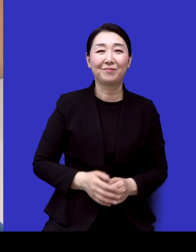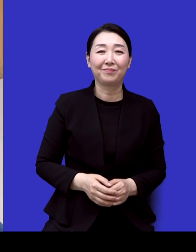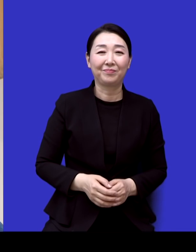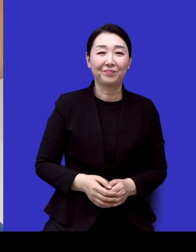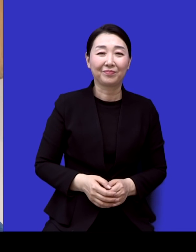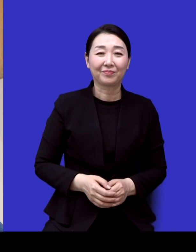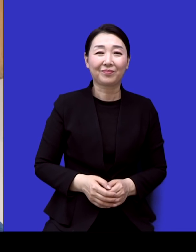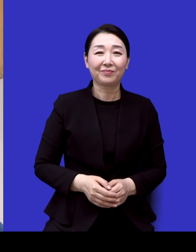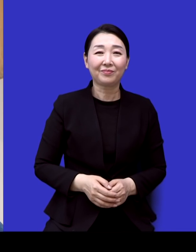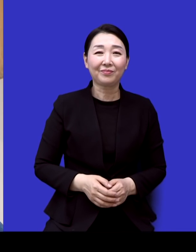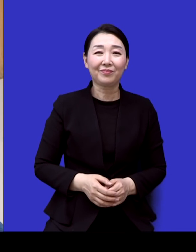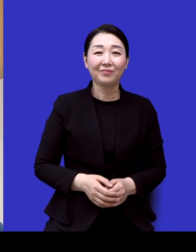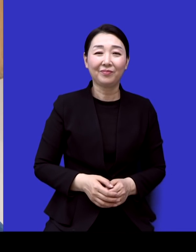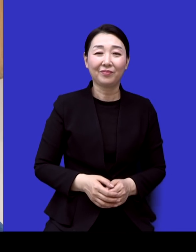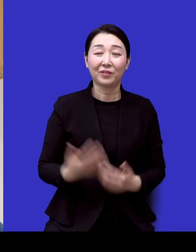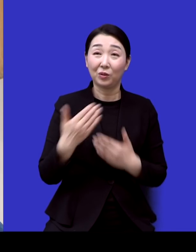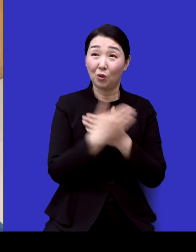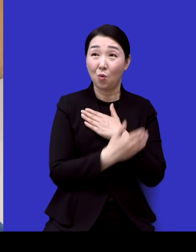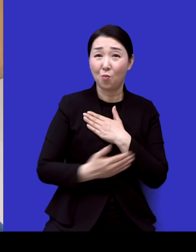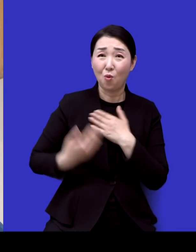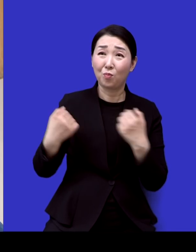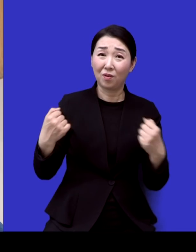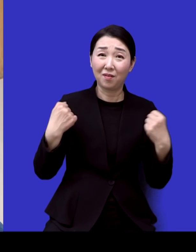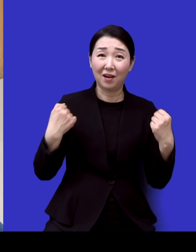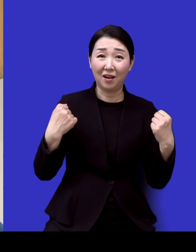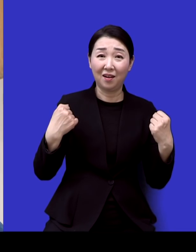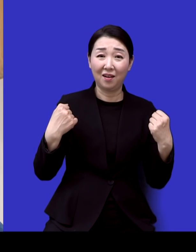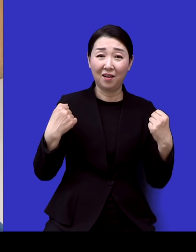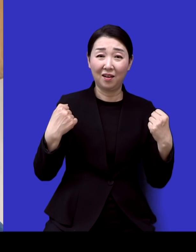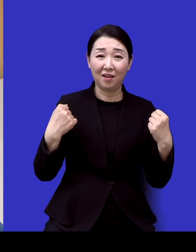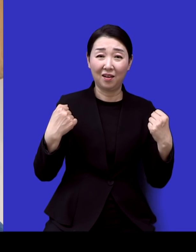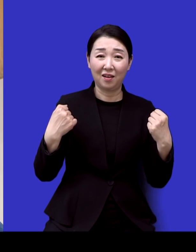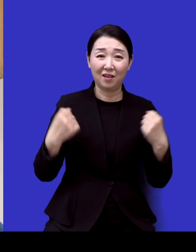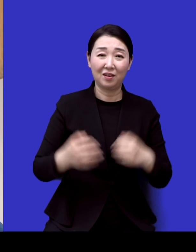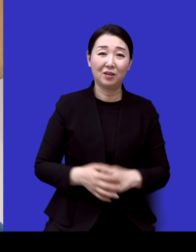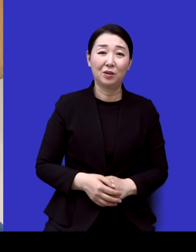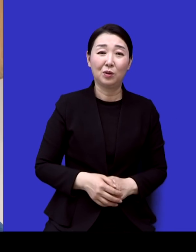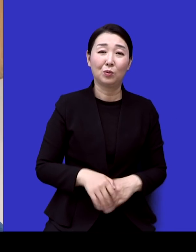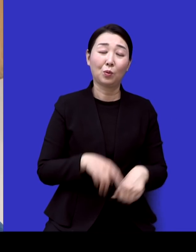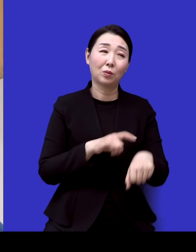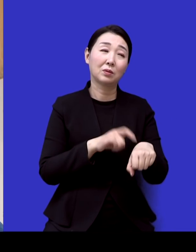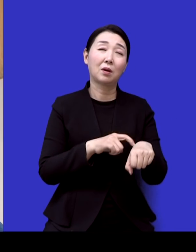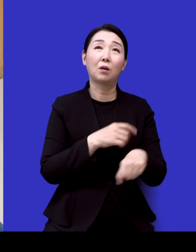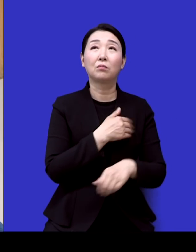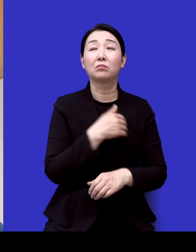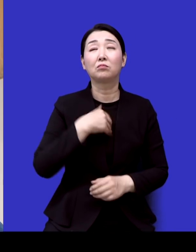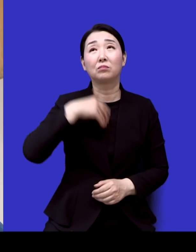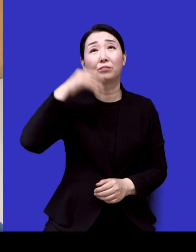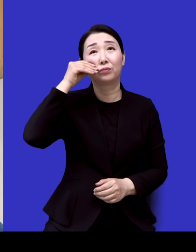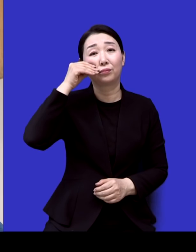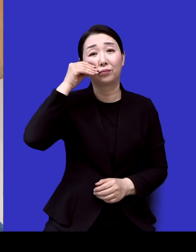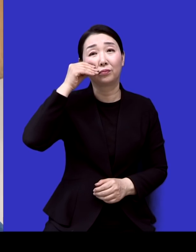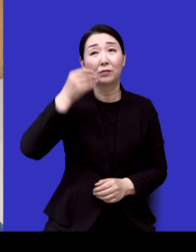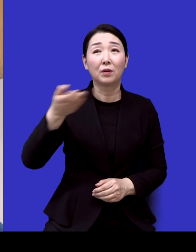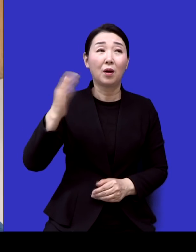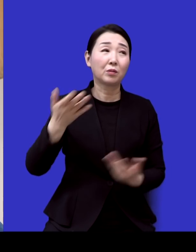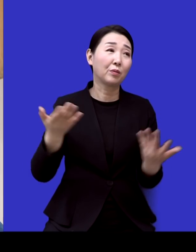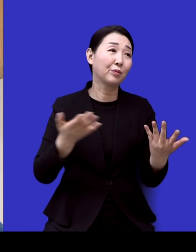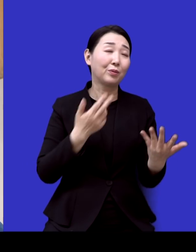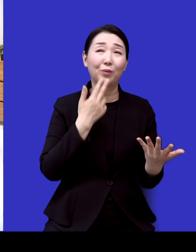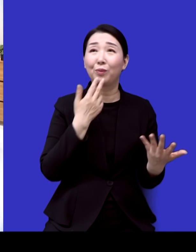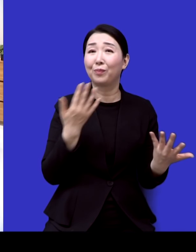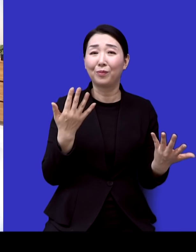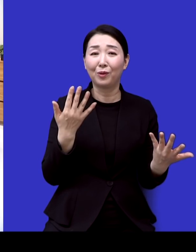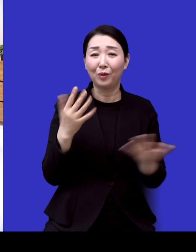그때 몸은 너무 건강한데 그리고 시간은 이렇게 많은데 일할 때는 없고 아무것도 가진